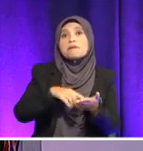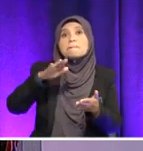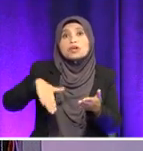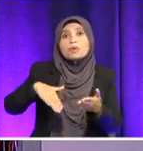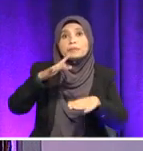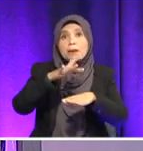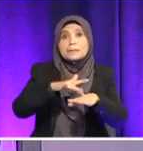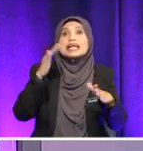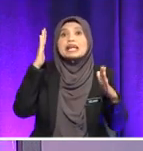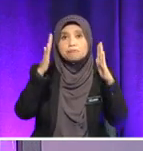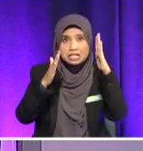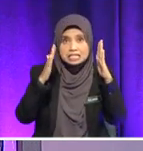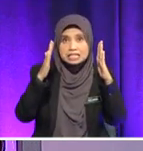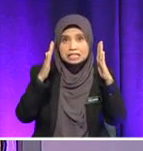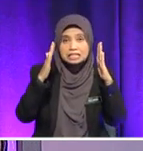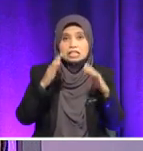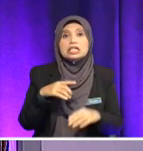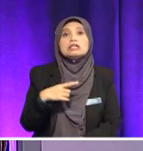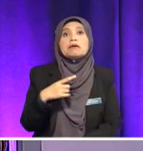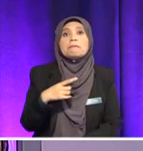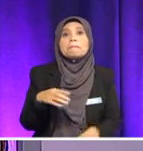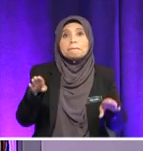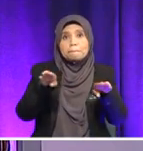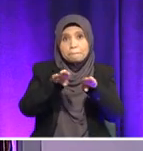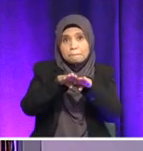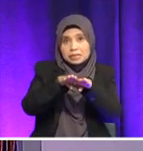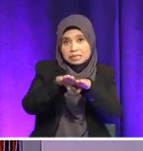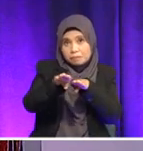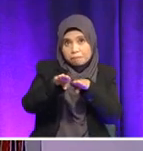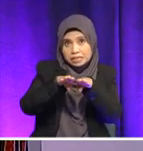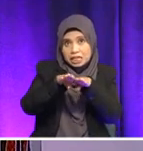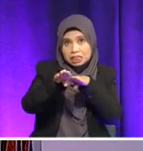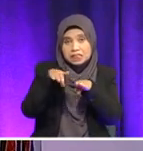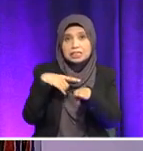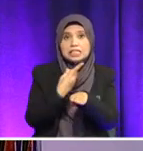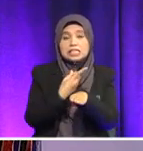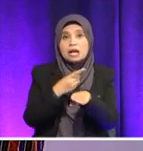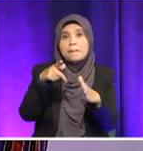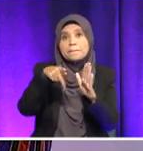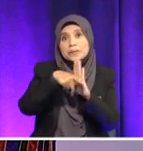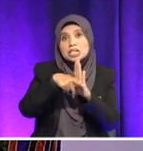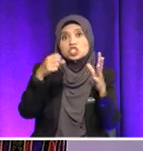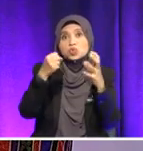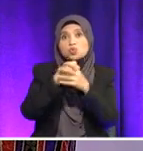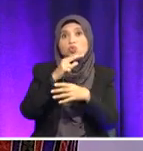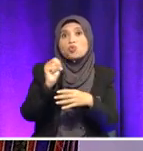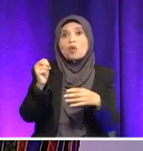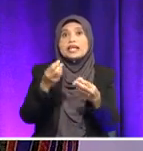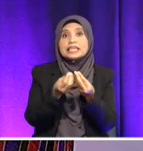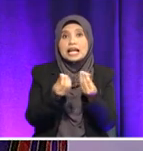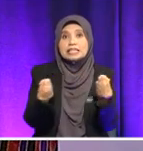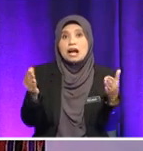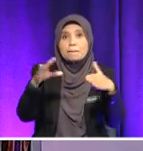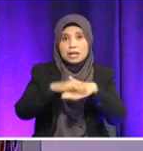yang kita bicarakan perlu ingat persempat dan kita adalah persekutuan Tanah Melayu 1957